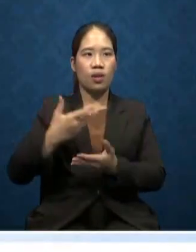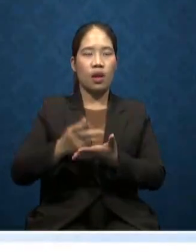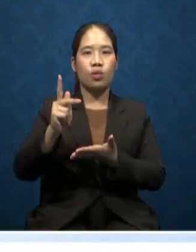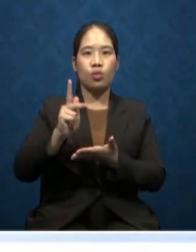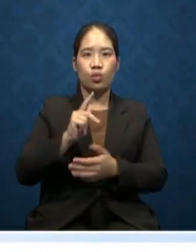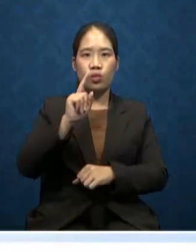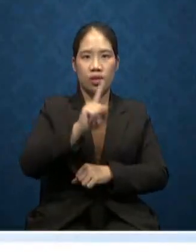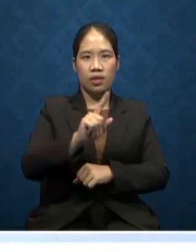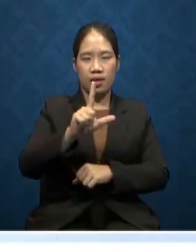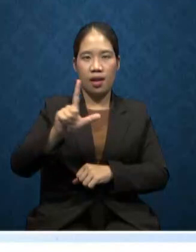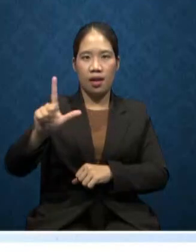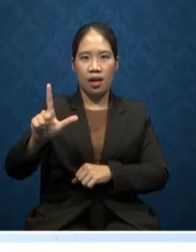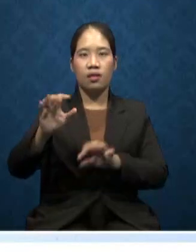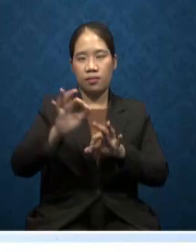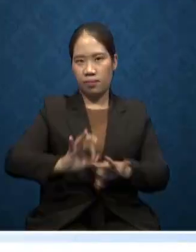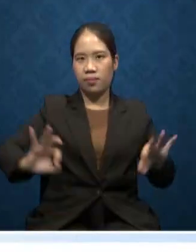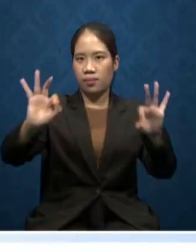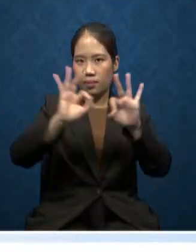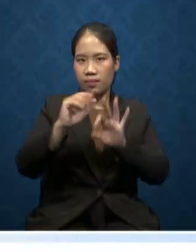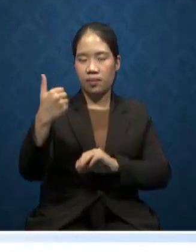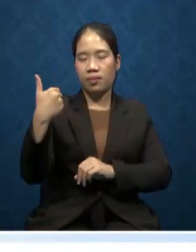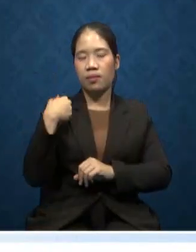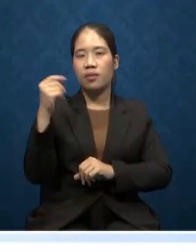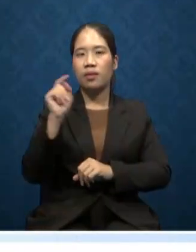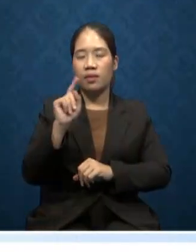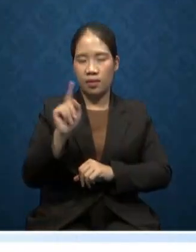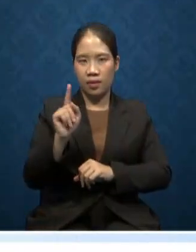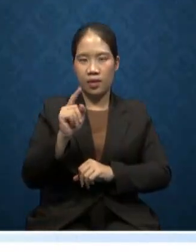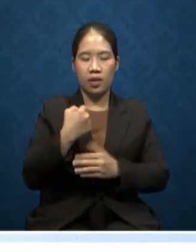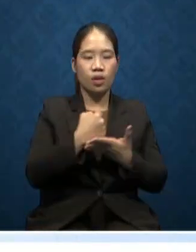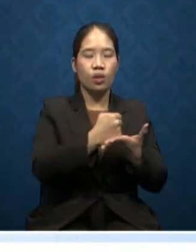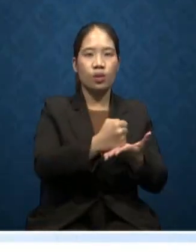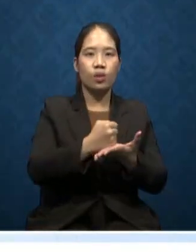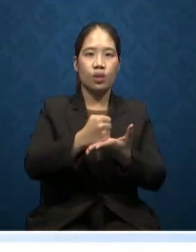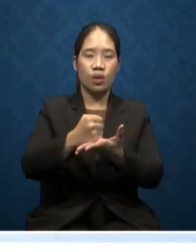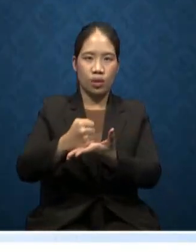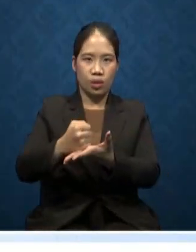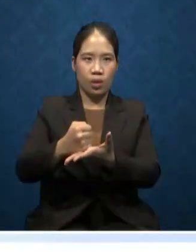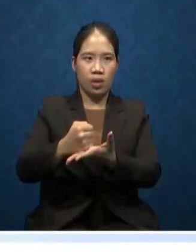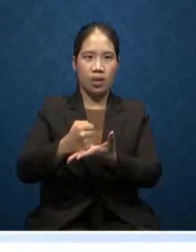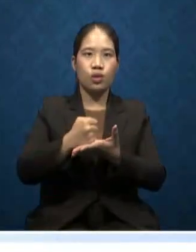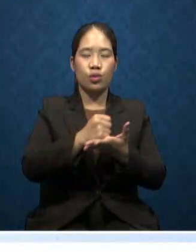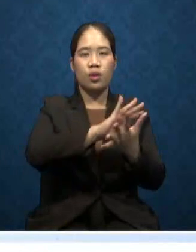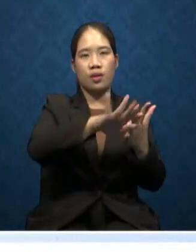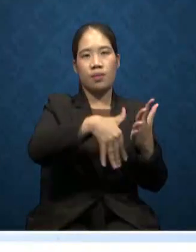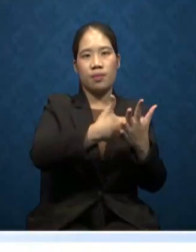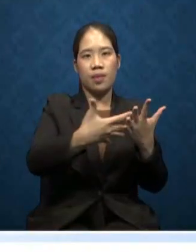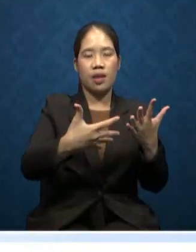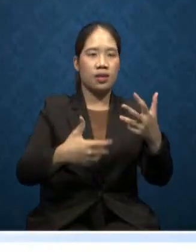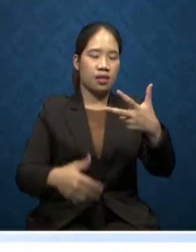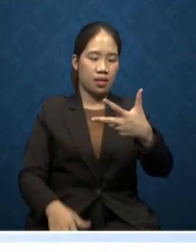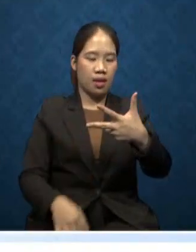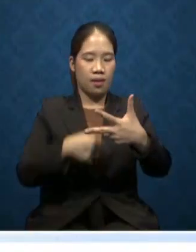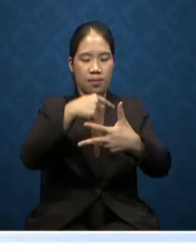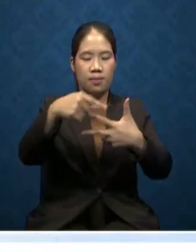ร้านนั้นมีคามสำคญอย่างยิ่งในการที่จะช่วยตามทั้งสามแผนงานในการ